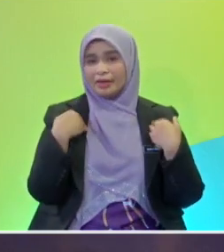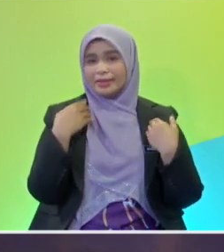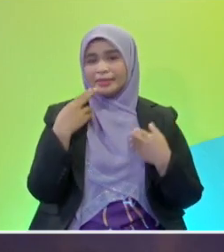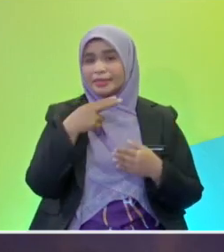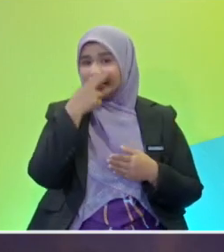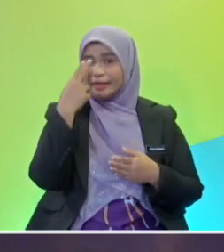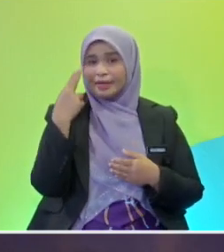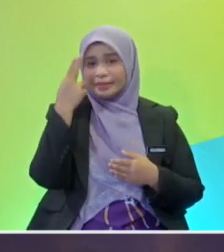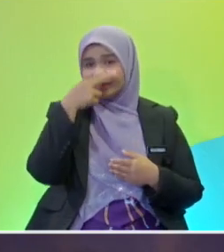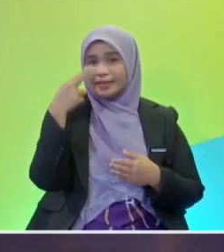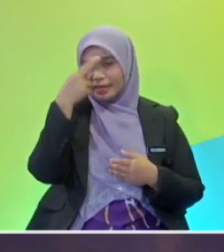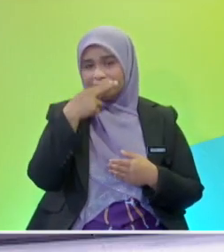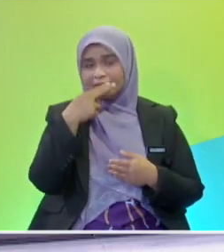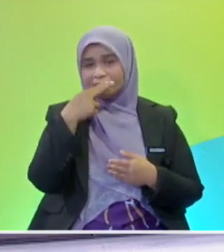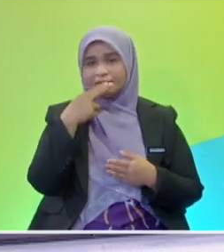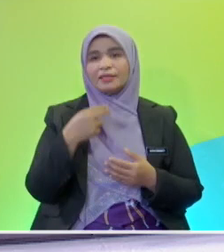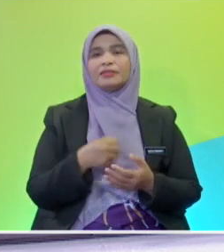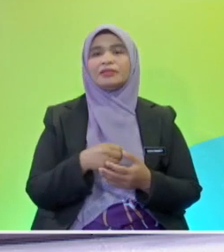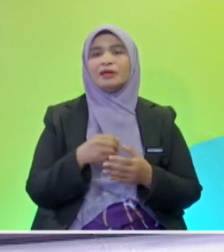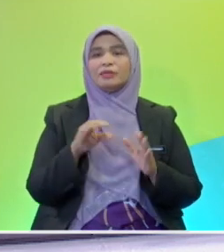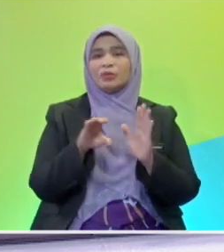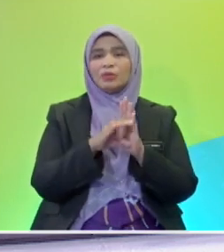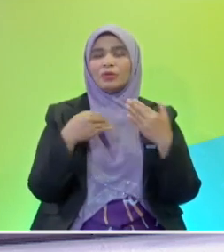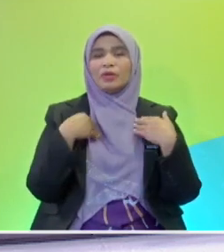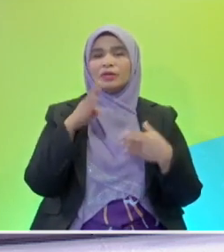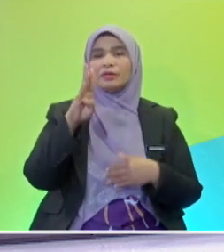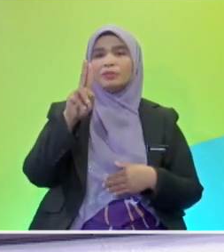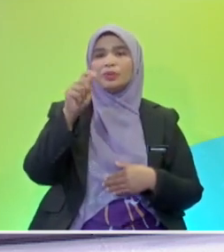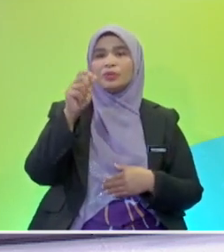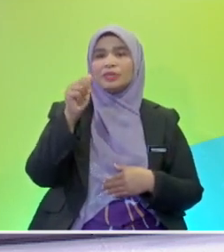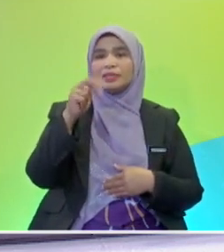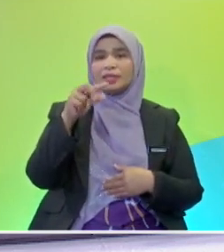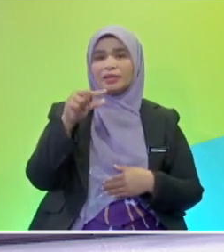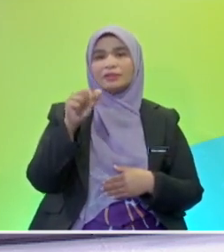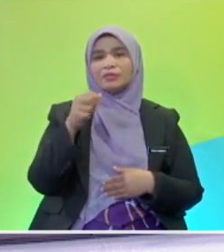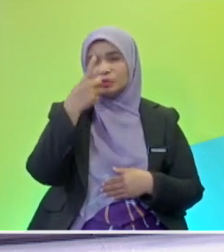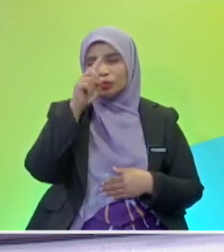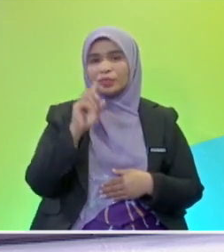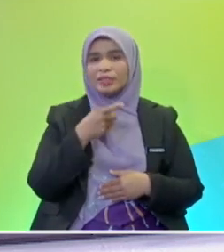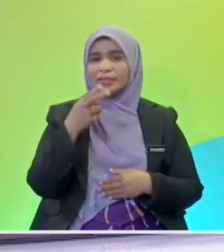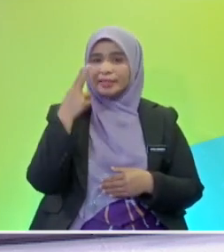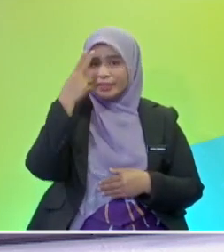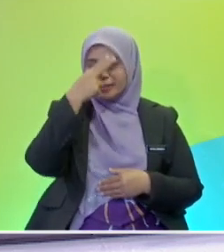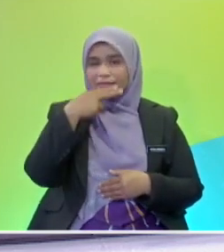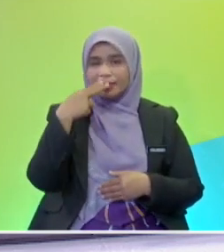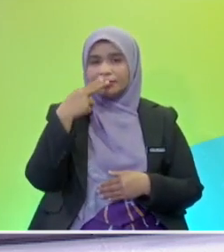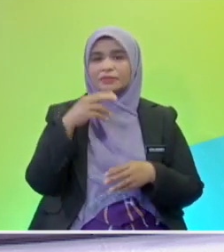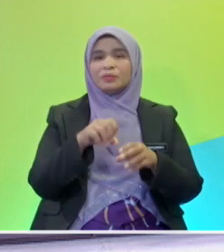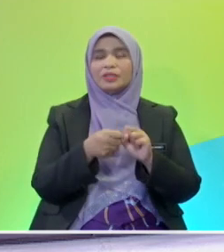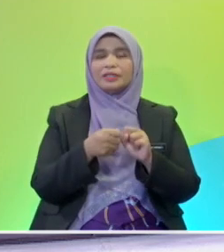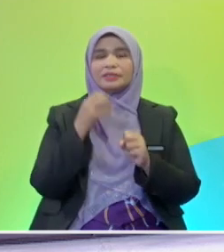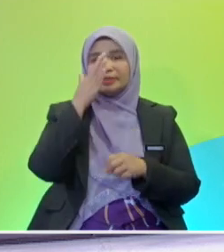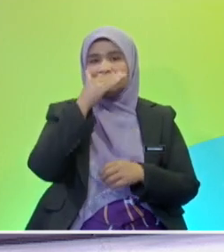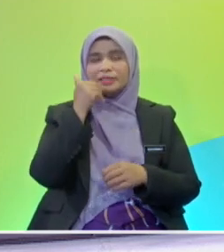okey kita ada butang okey Ni butang Eh kita ada butang okey macam-macam yang kita boleh hias pada kita punya artikel